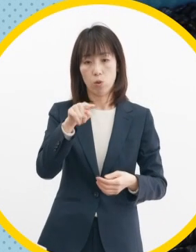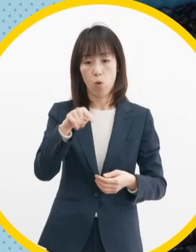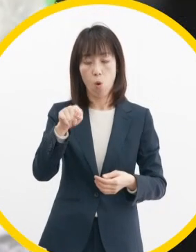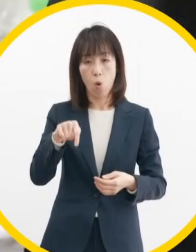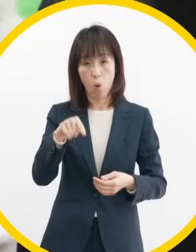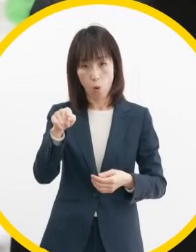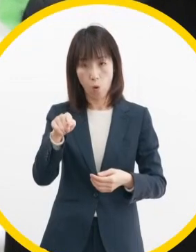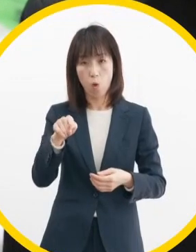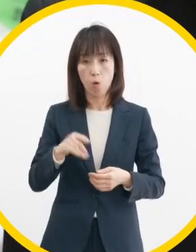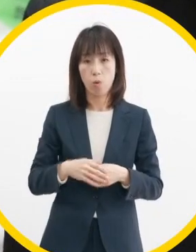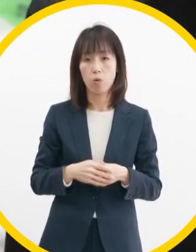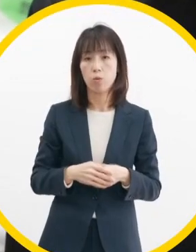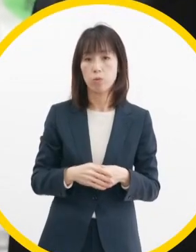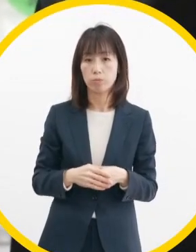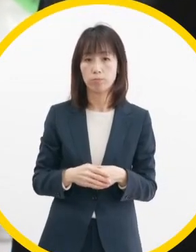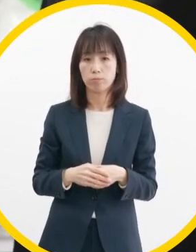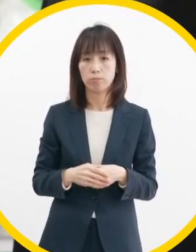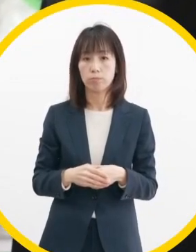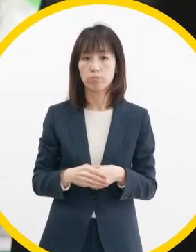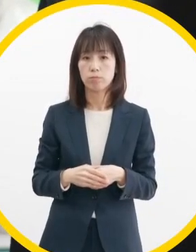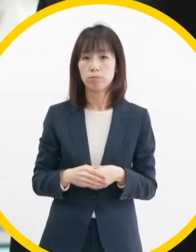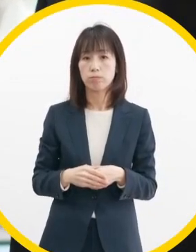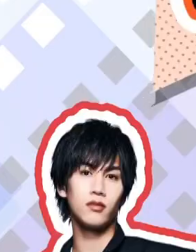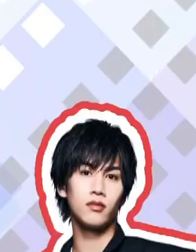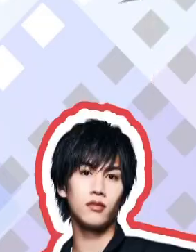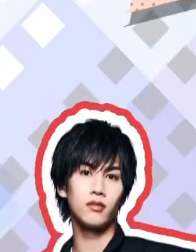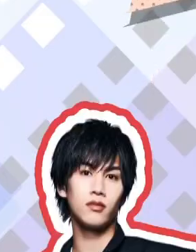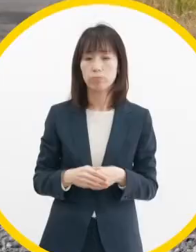ですが。 石で変わるもんなんですね。 そうですね。